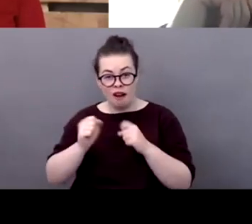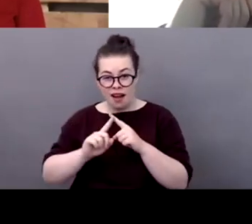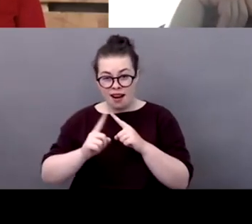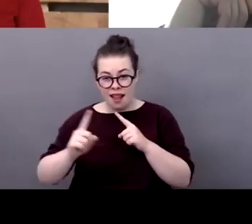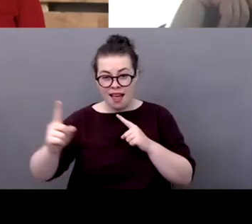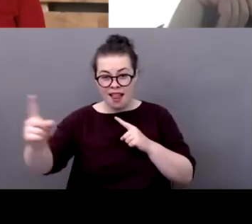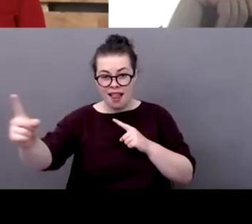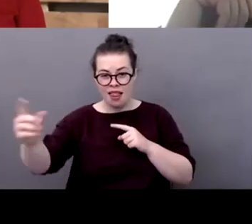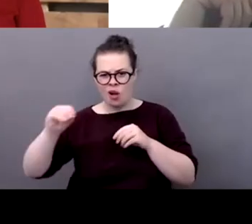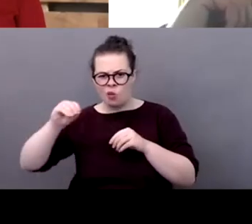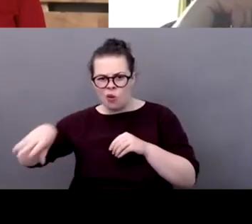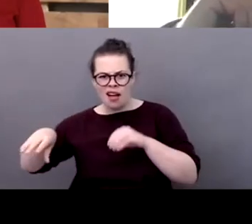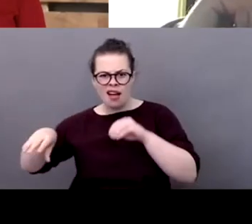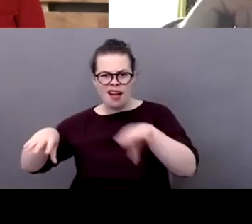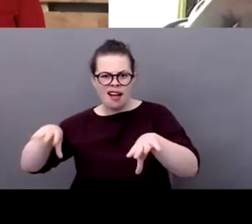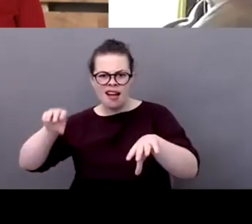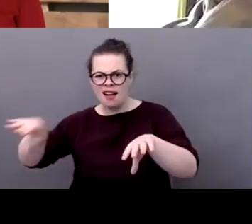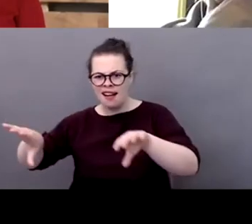Je dirais que